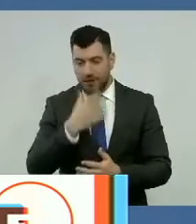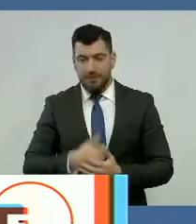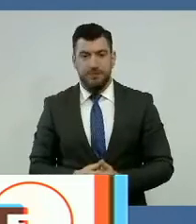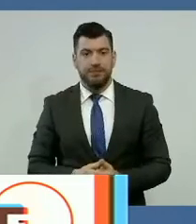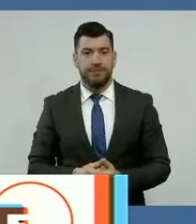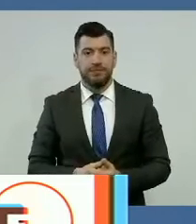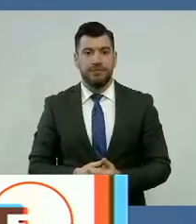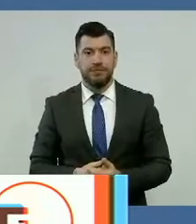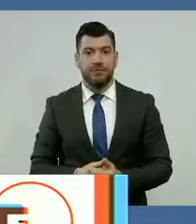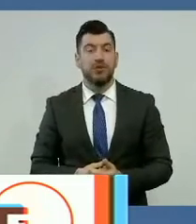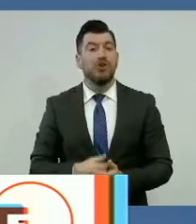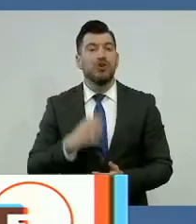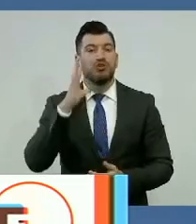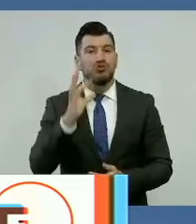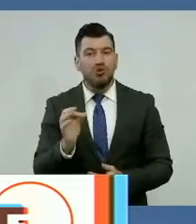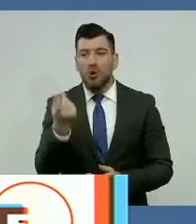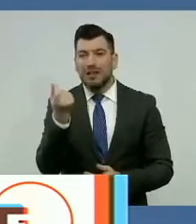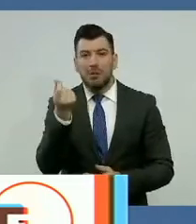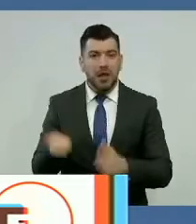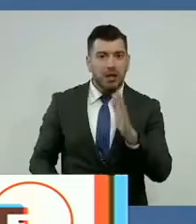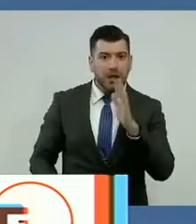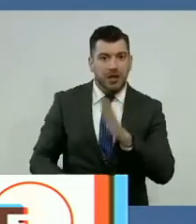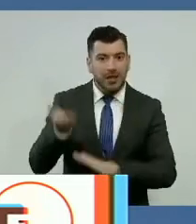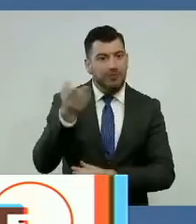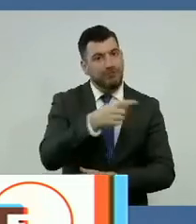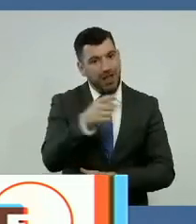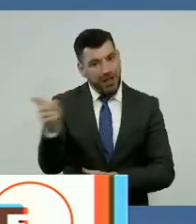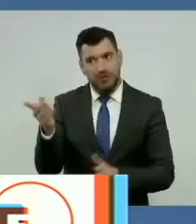των αυξήσεων των τιμών για 3 μήνες στα φυσικά πρόσωπα,